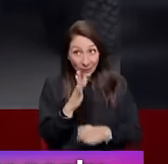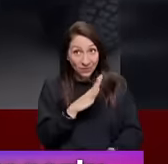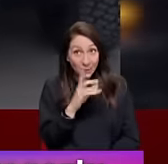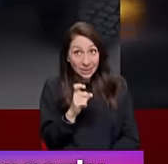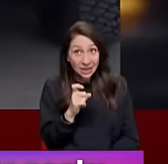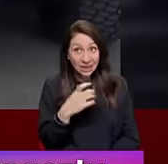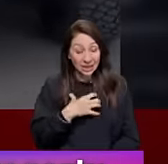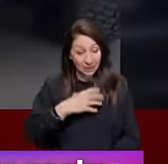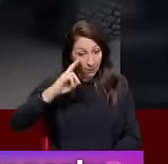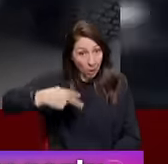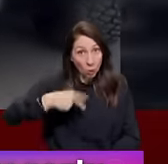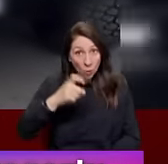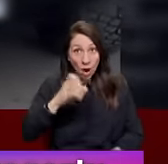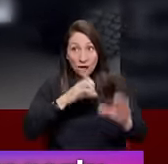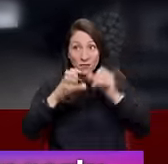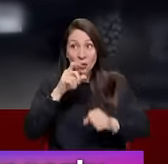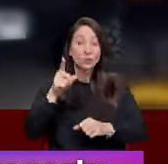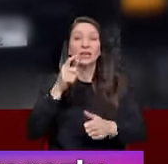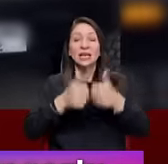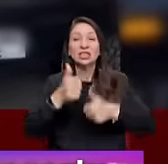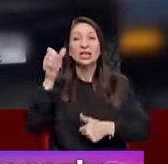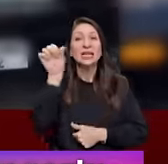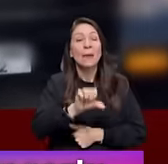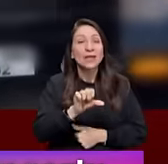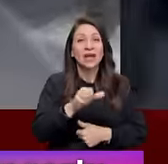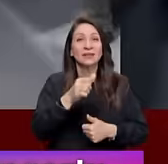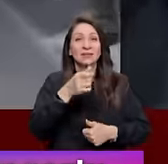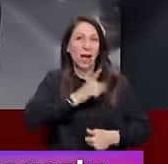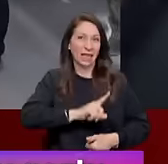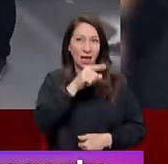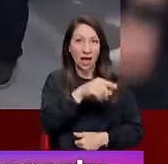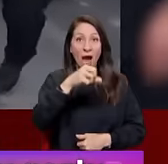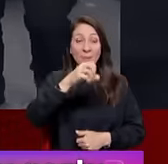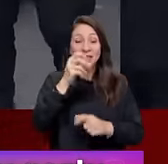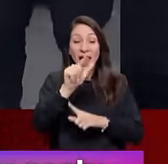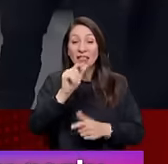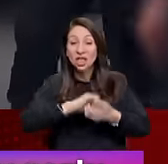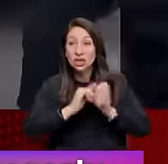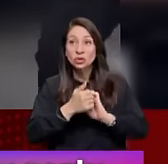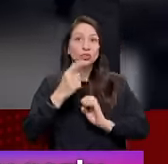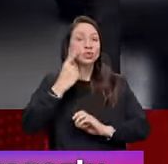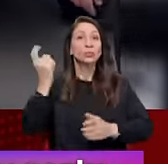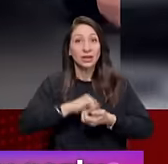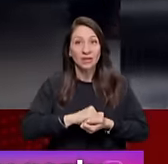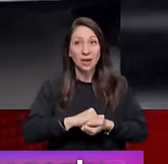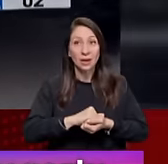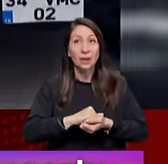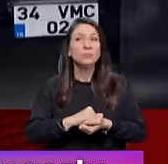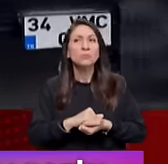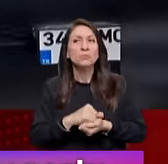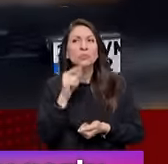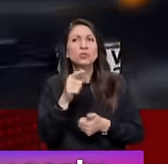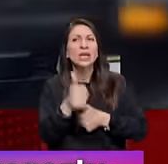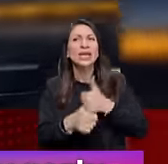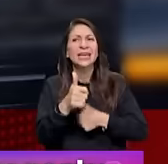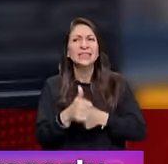mu kendisine Afyon Karahisar'da yarışı kaybedenler ya da AK Parti İl Teşkilatı, Cumhur İttifakı? Buradaki